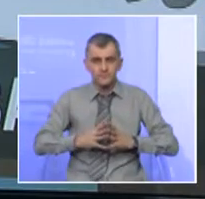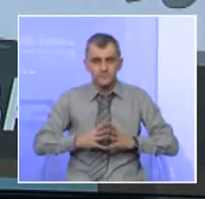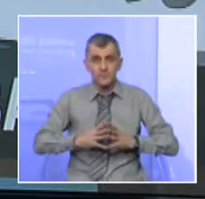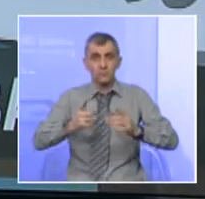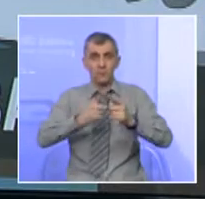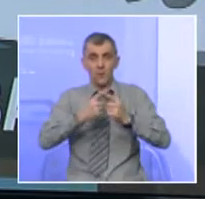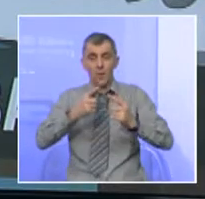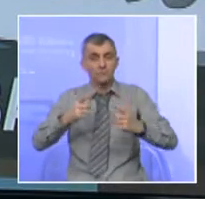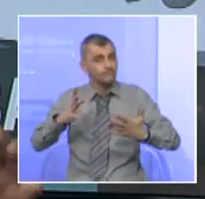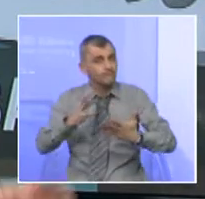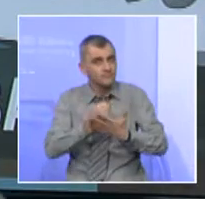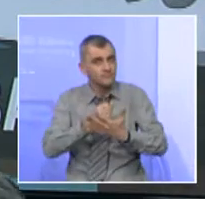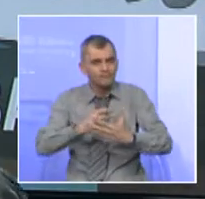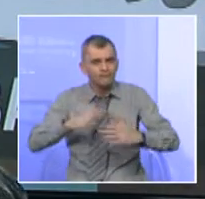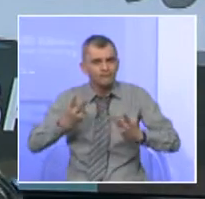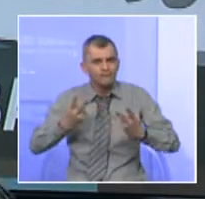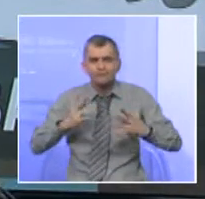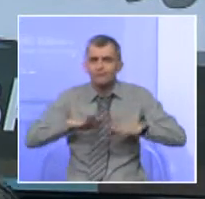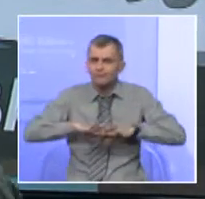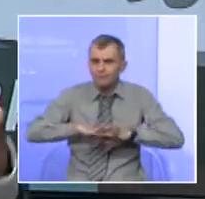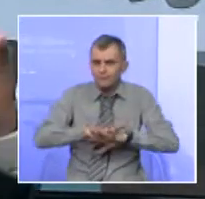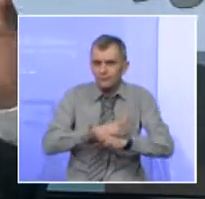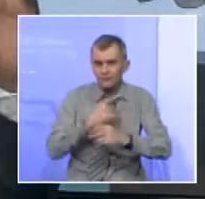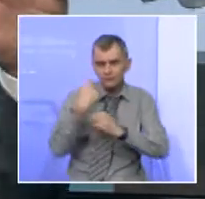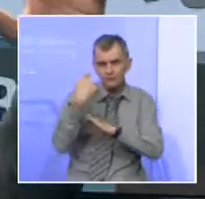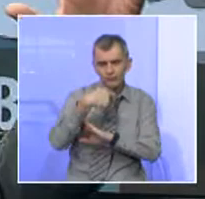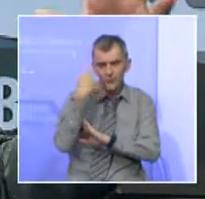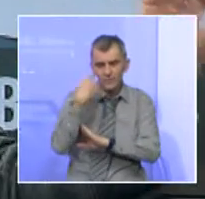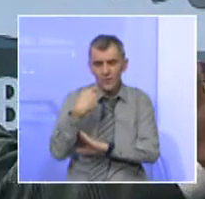ili stvaraju utiske o nekim zavjerama,